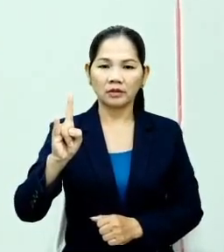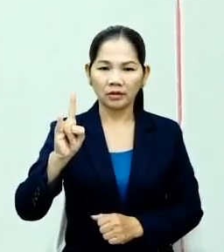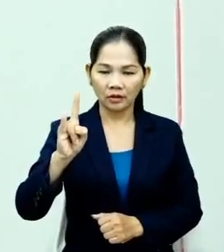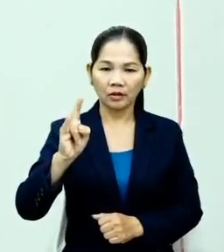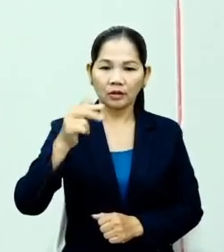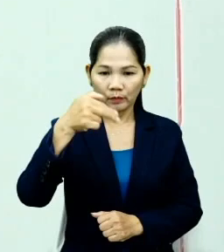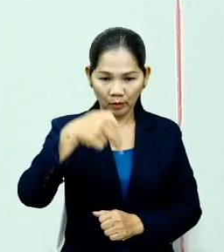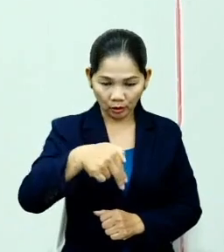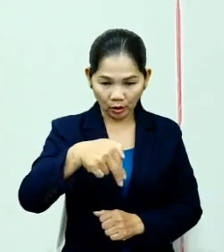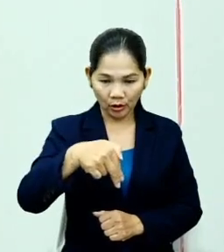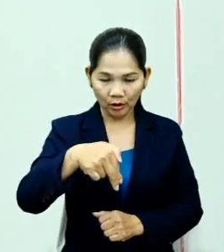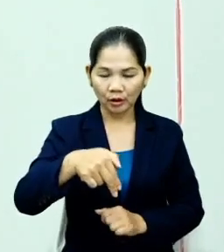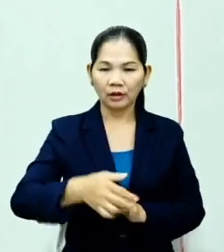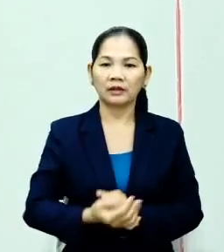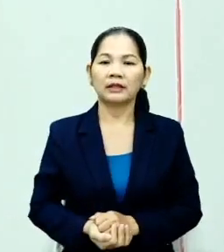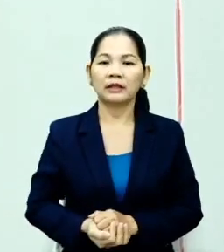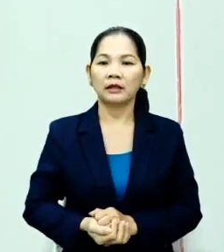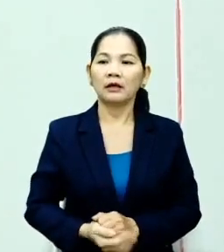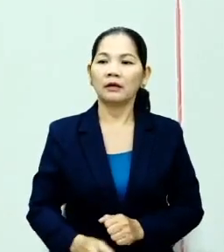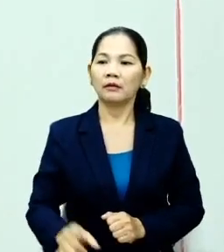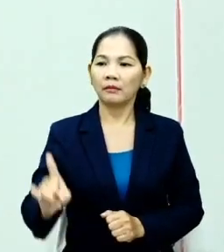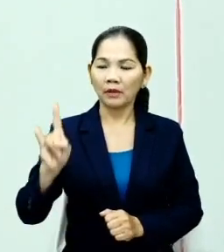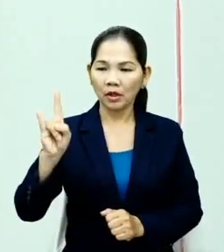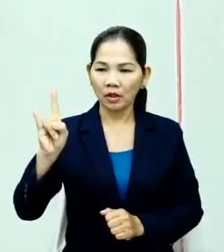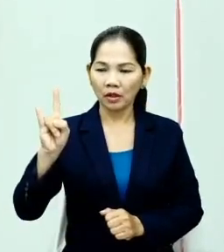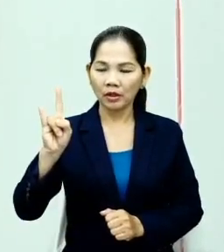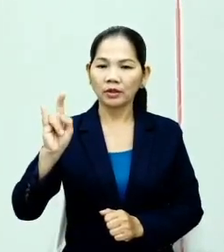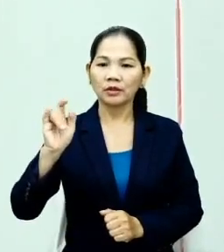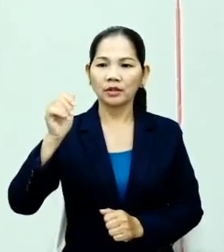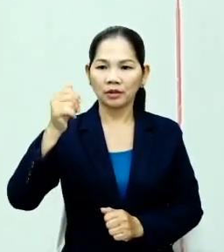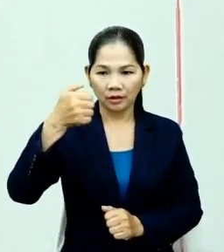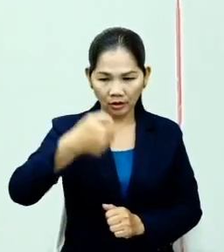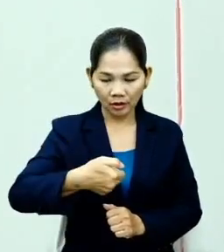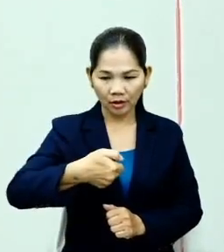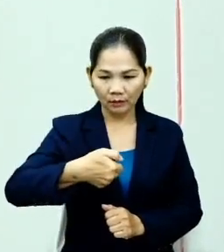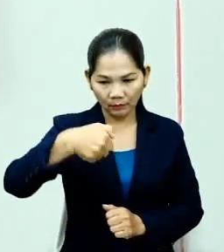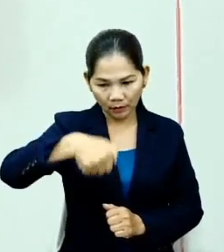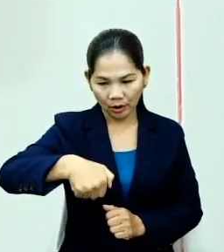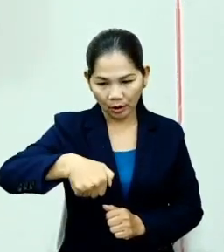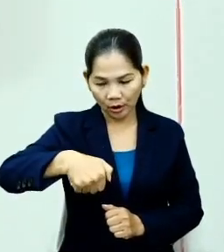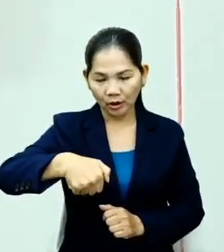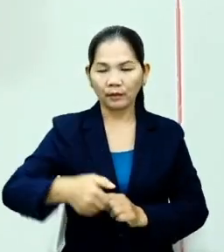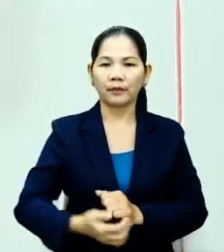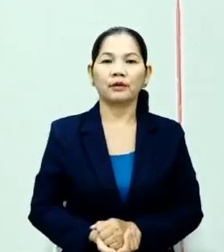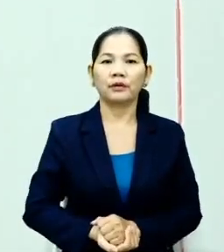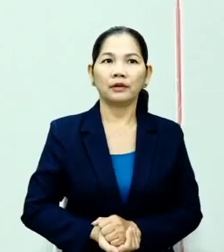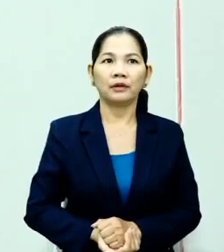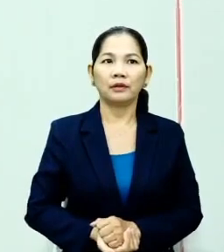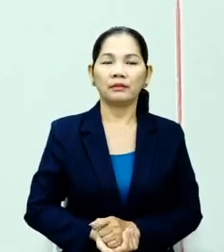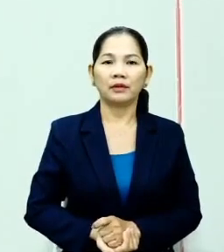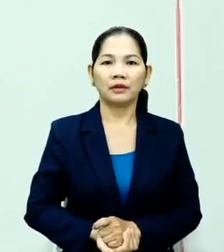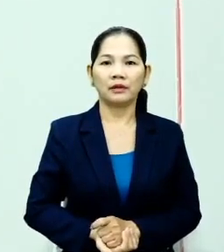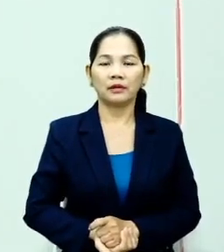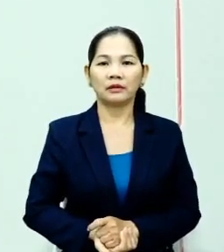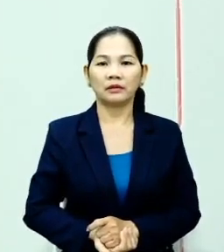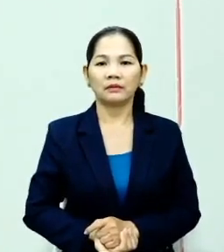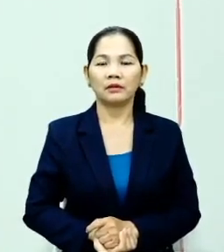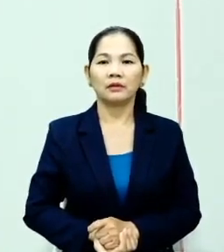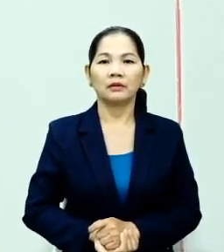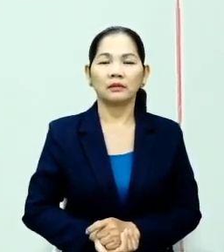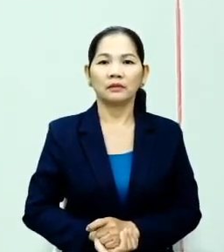chừng to mặt tổ mó chừng nó mình nô trái là con ăn được luôn